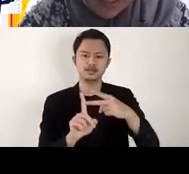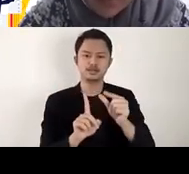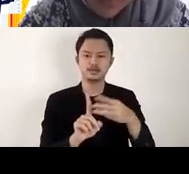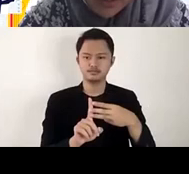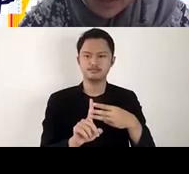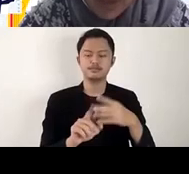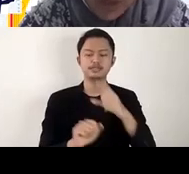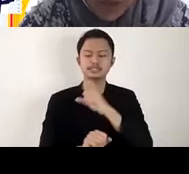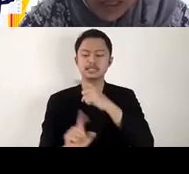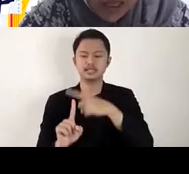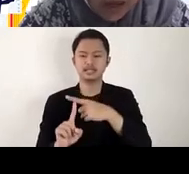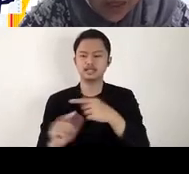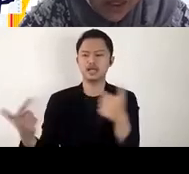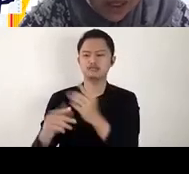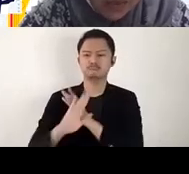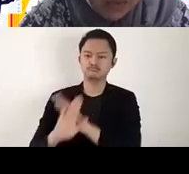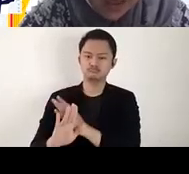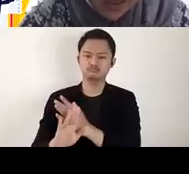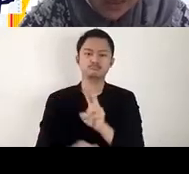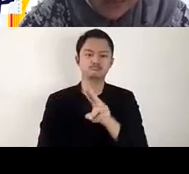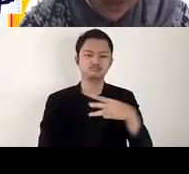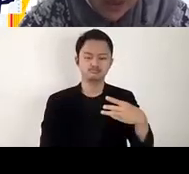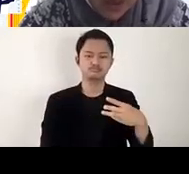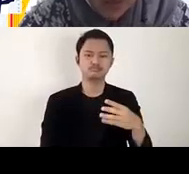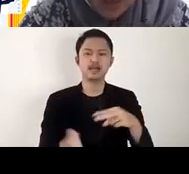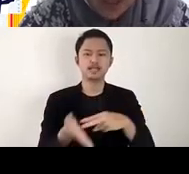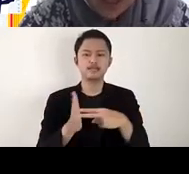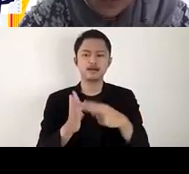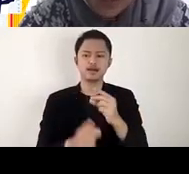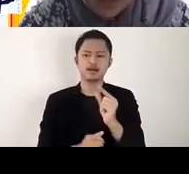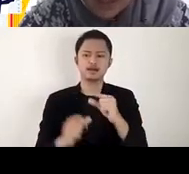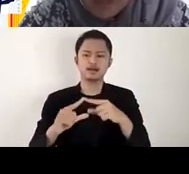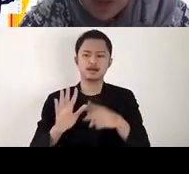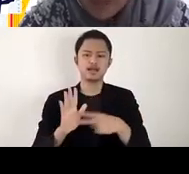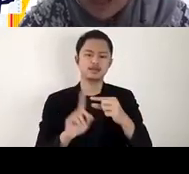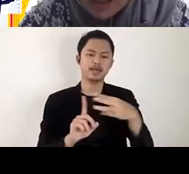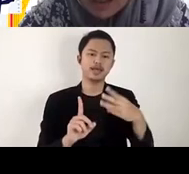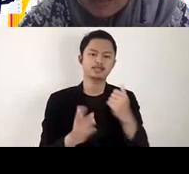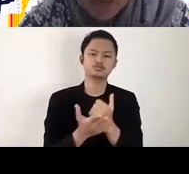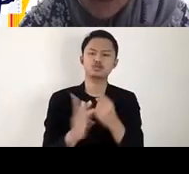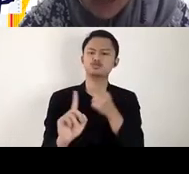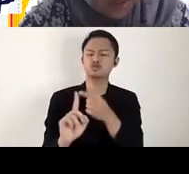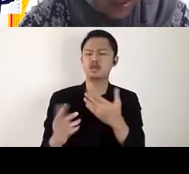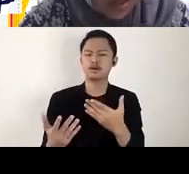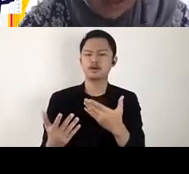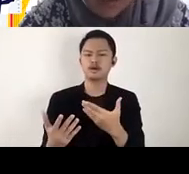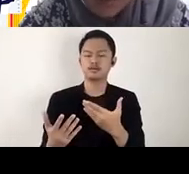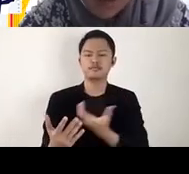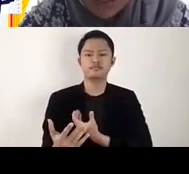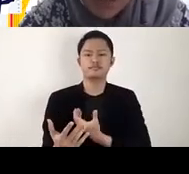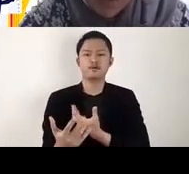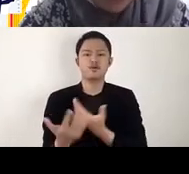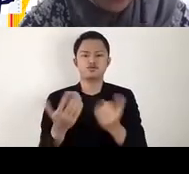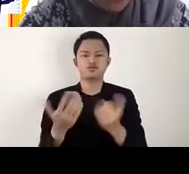tantangan sebenarnya dalam implementasi sampein memang bahwa kita akan melibatkan berbagai macam akan melibatkan